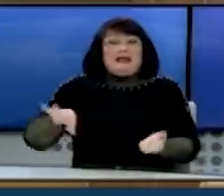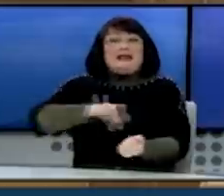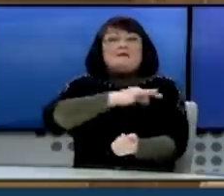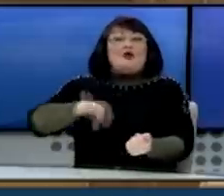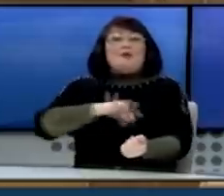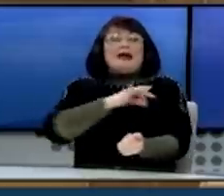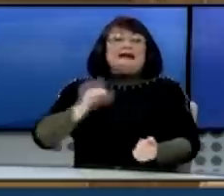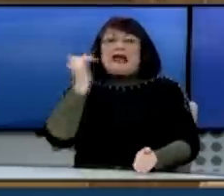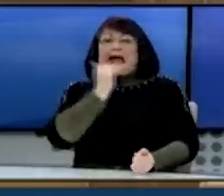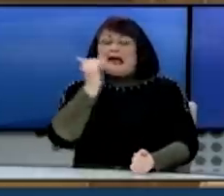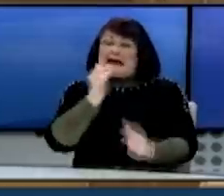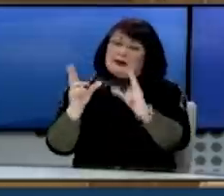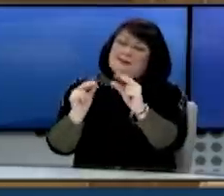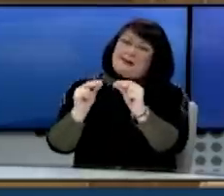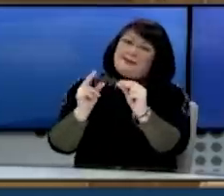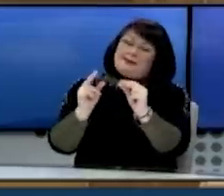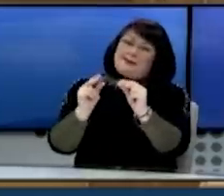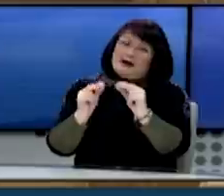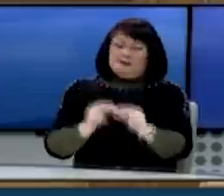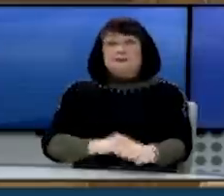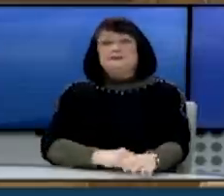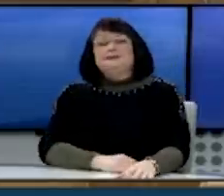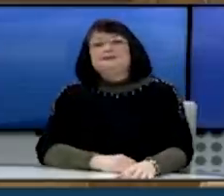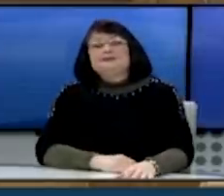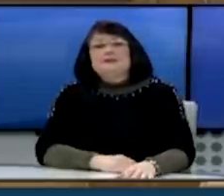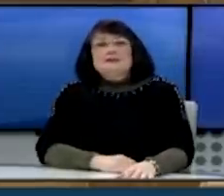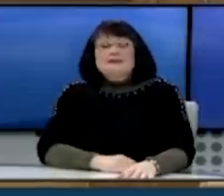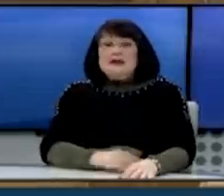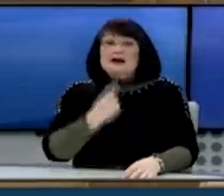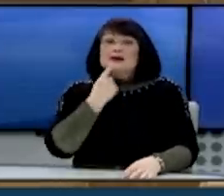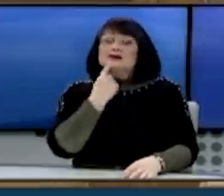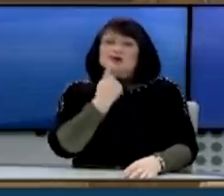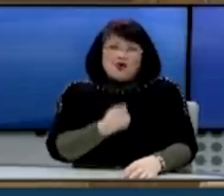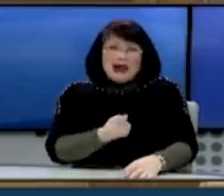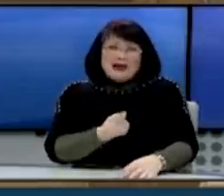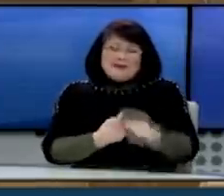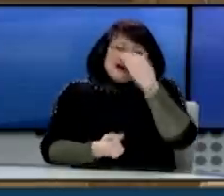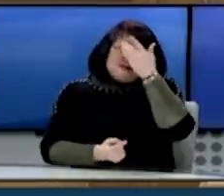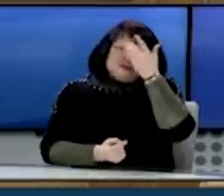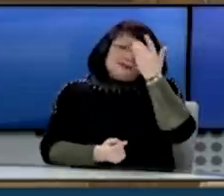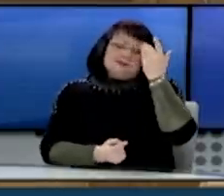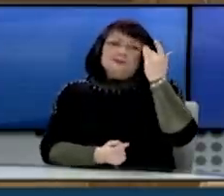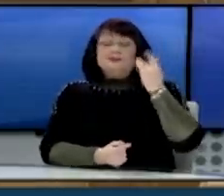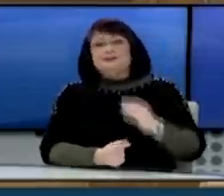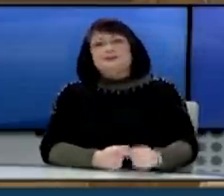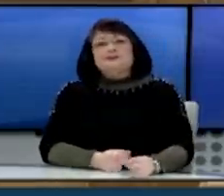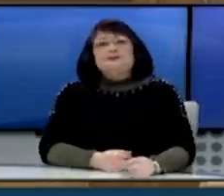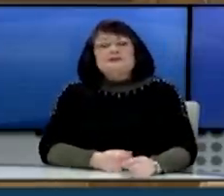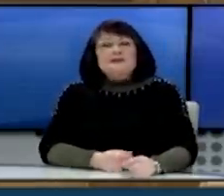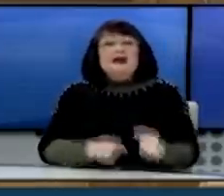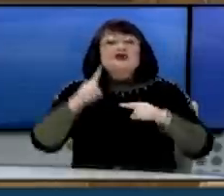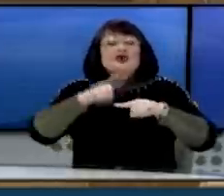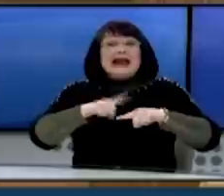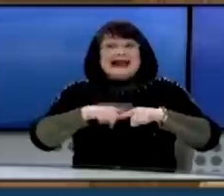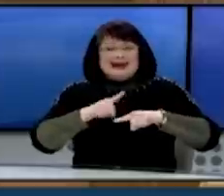διπλωματικά να καταλαγιάσετε τα πράγματα. Και το λέμε για να τα ακούσει κυρίως ο ελληνικός λαός από τώρα και να